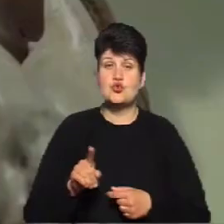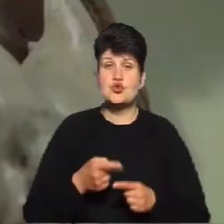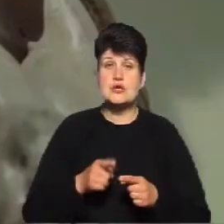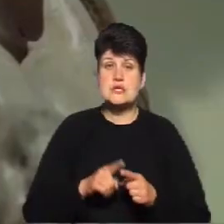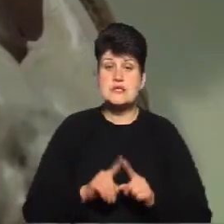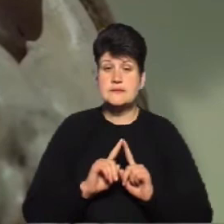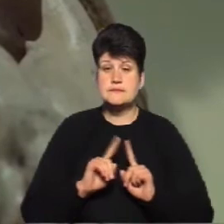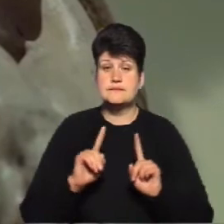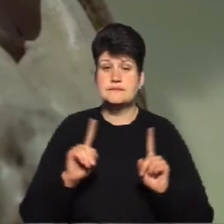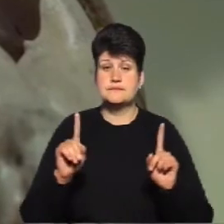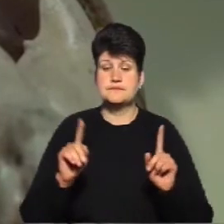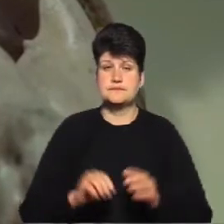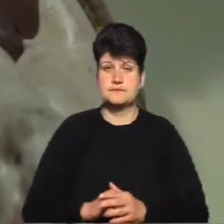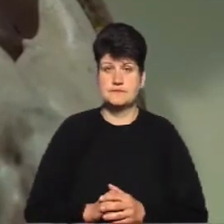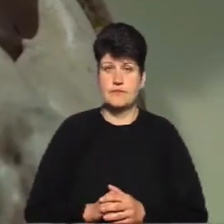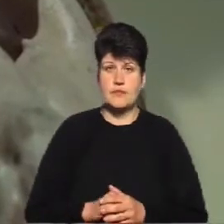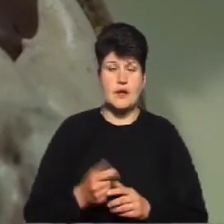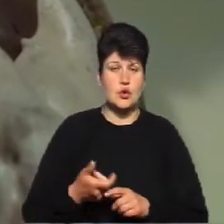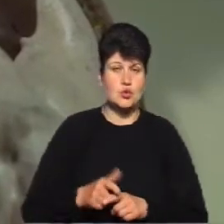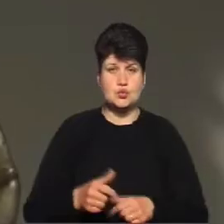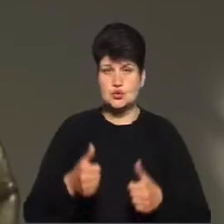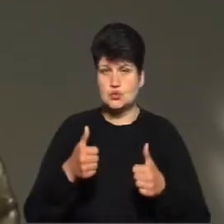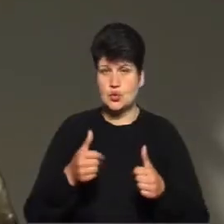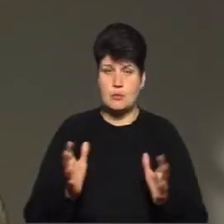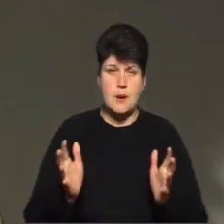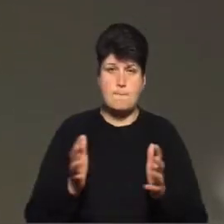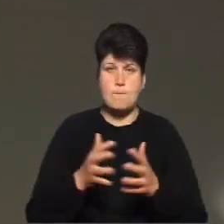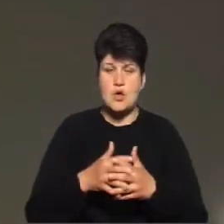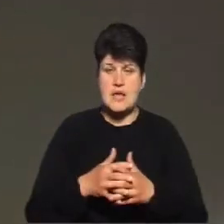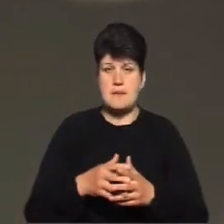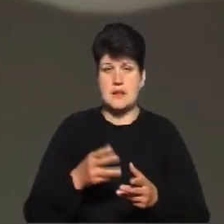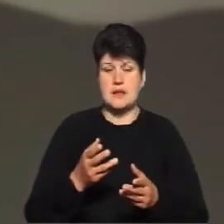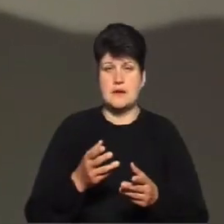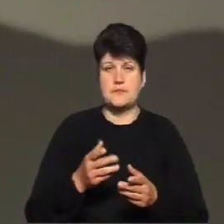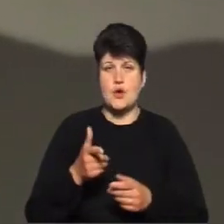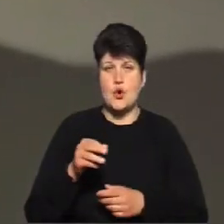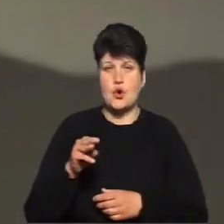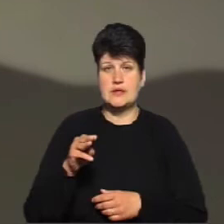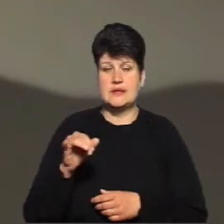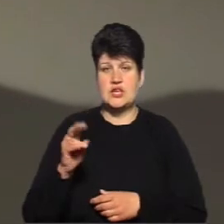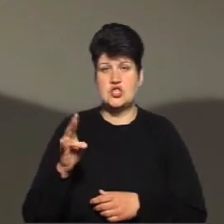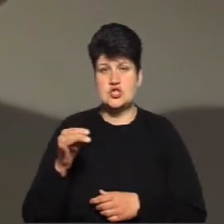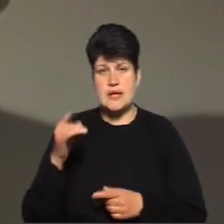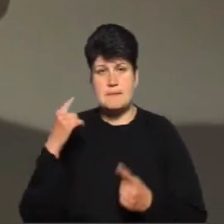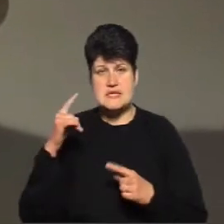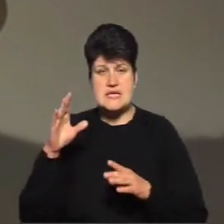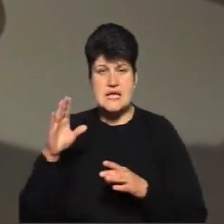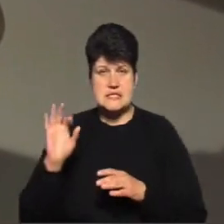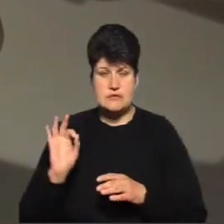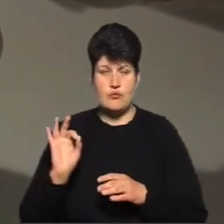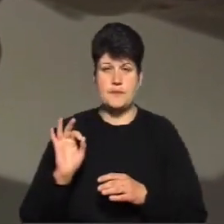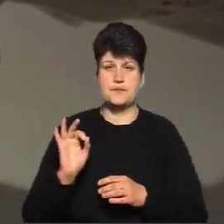світової пластики. Дуже добре поєднана якась така традиція готичного мистецтва, тої такої